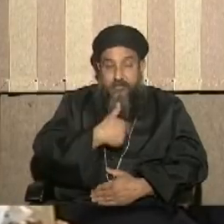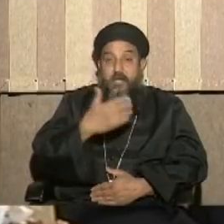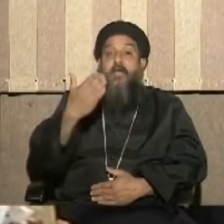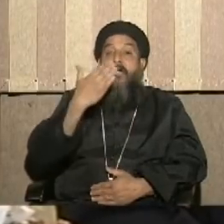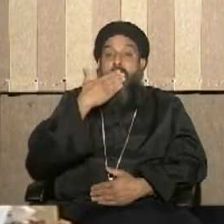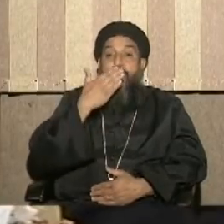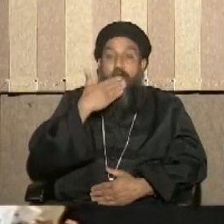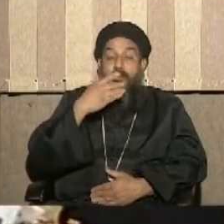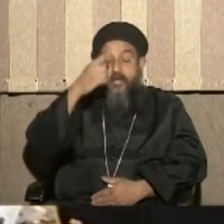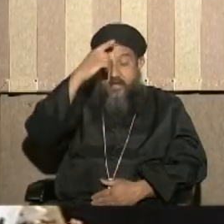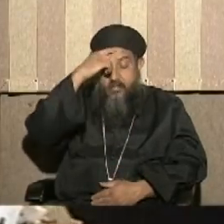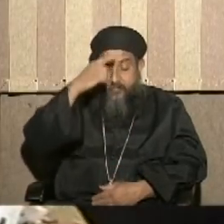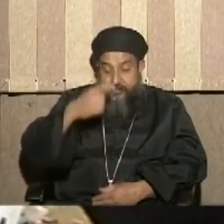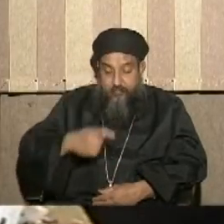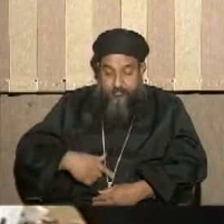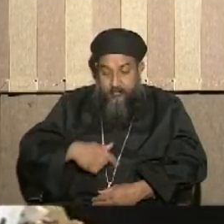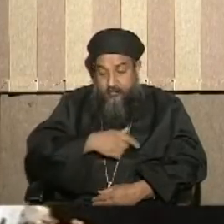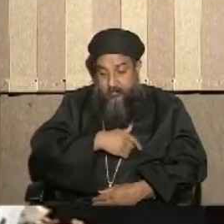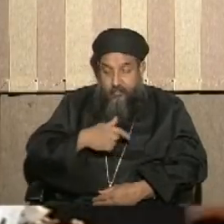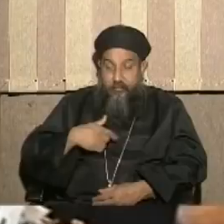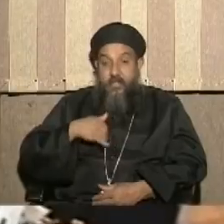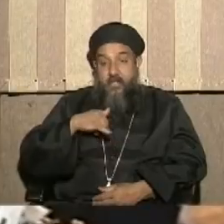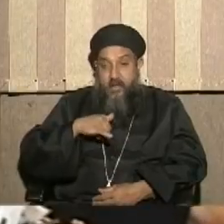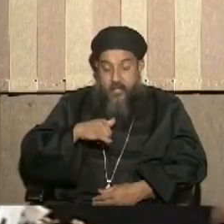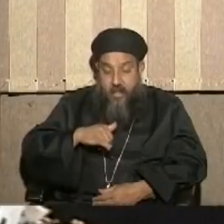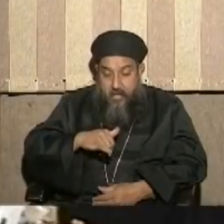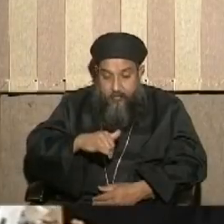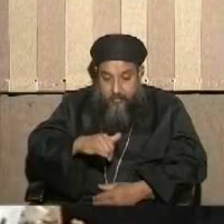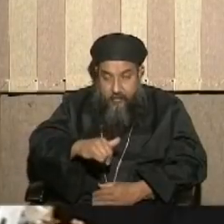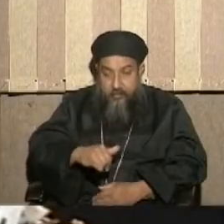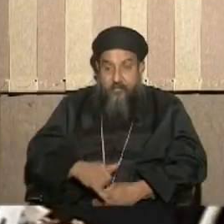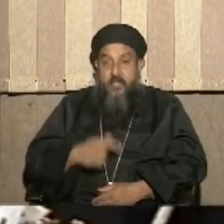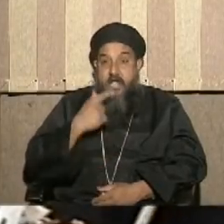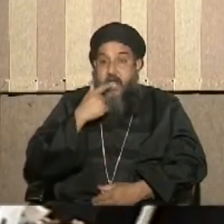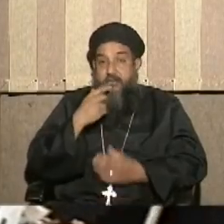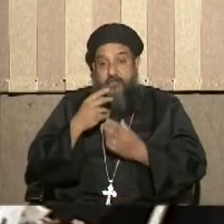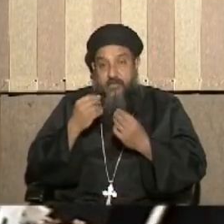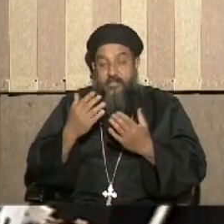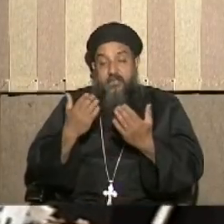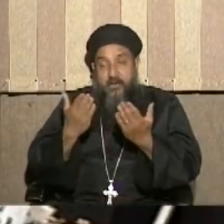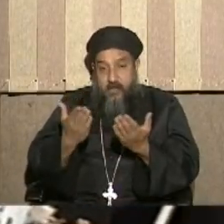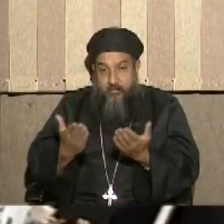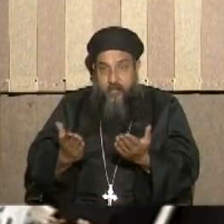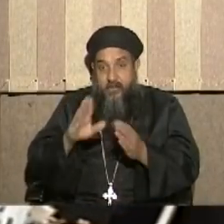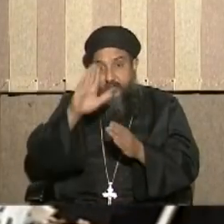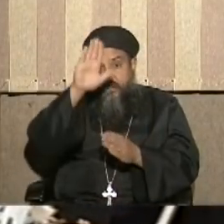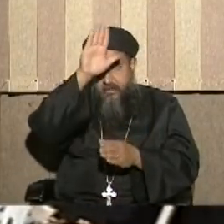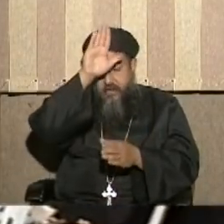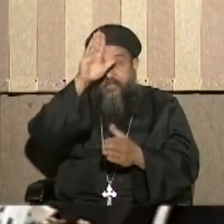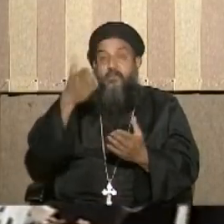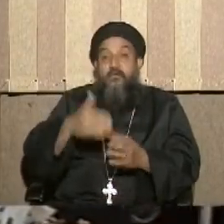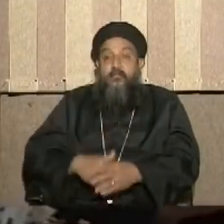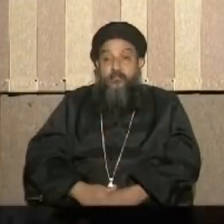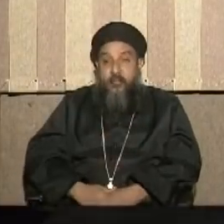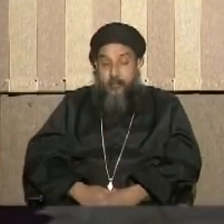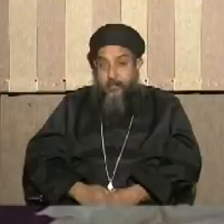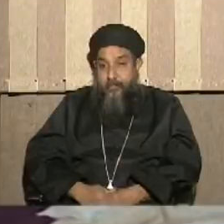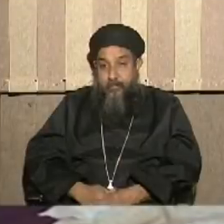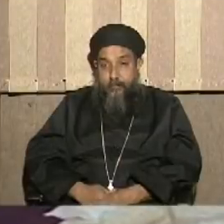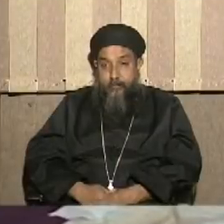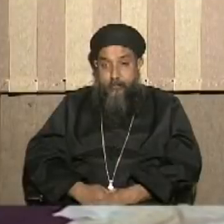سنين طويلة وأزمنة سلامية هادية مديدة. لإلهنا كل مجد وكرامة الآن والأبد آمين.